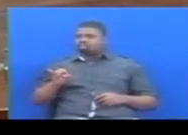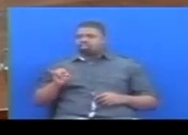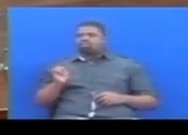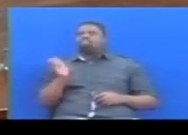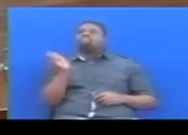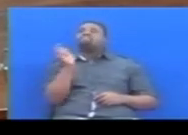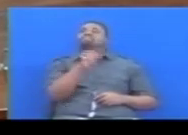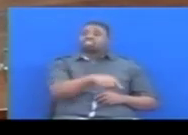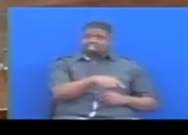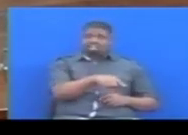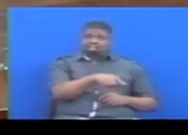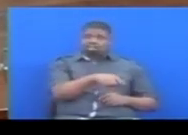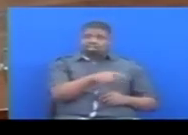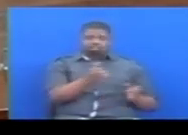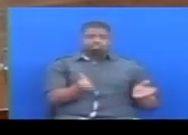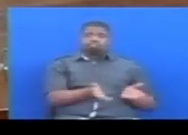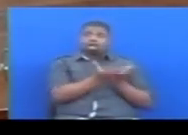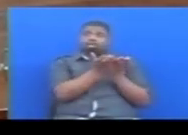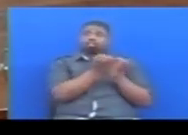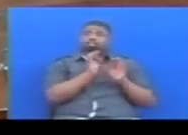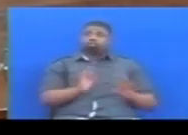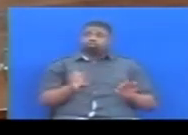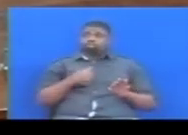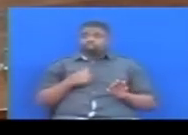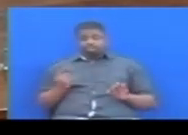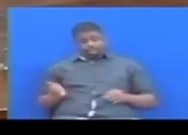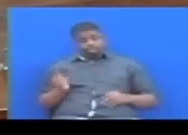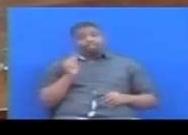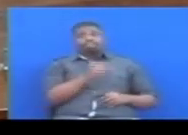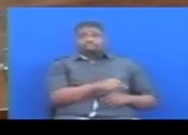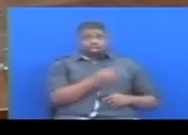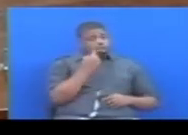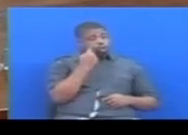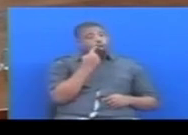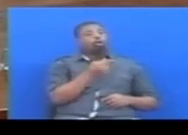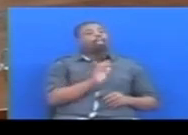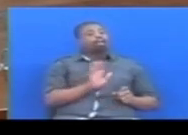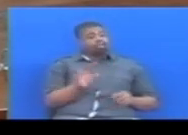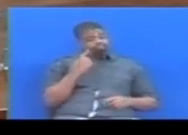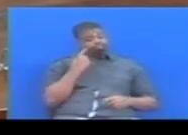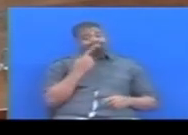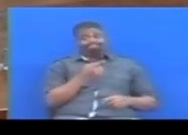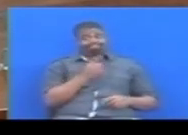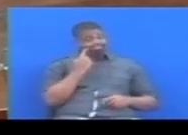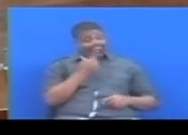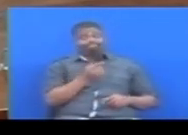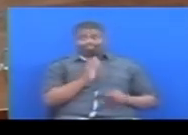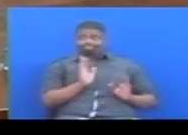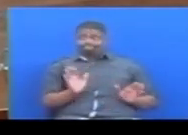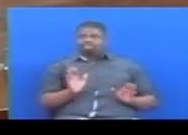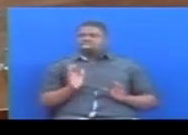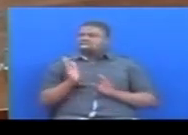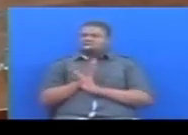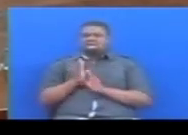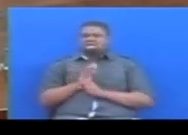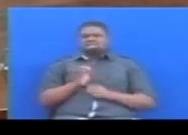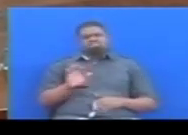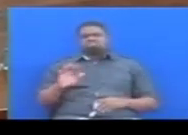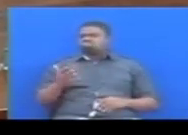tutawafikia. Na bahati nzuri na mimi nimefika katika ile hospitali, nimeiona hilo jengo la mama na mtoto, tumeliona liko katika hali ambayo sio nzuri